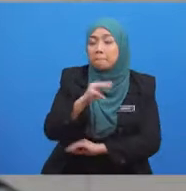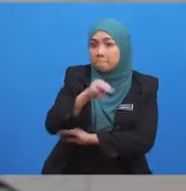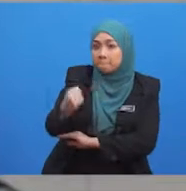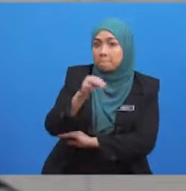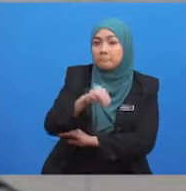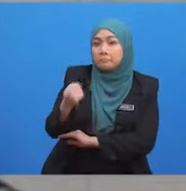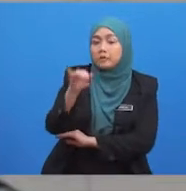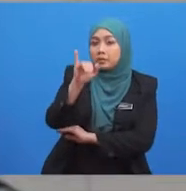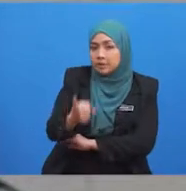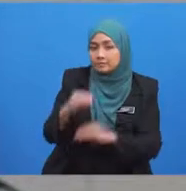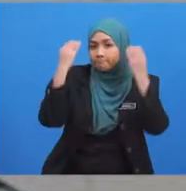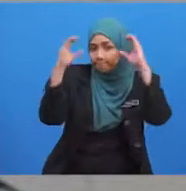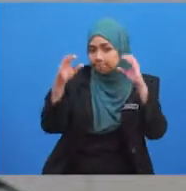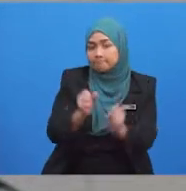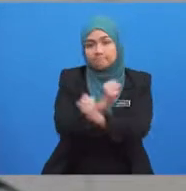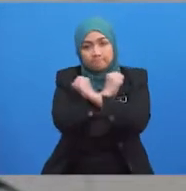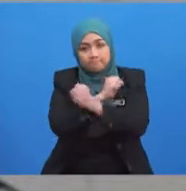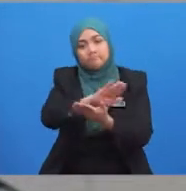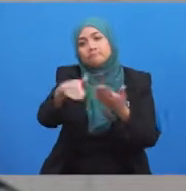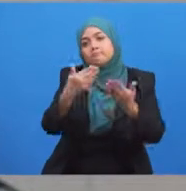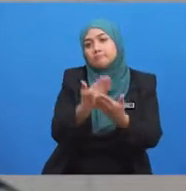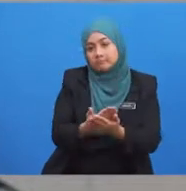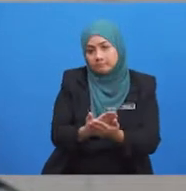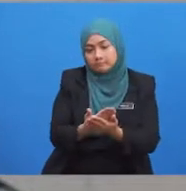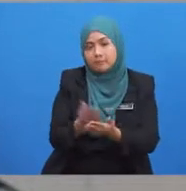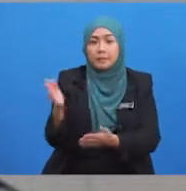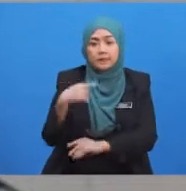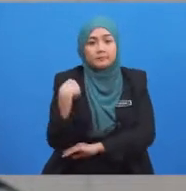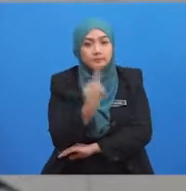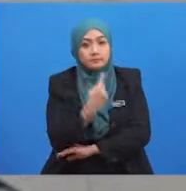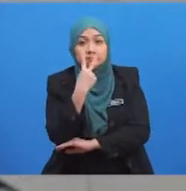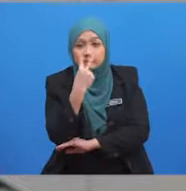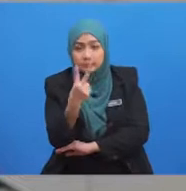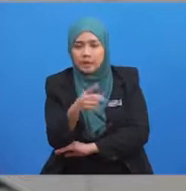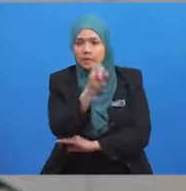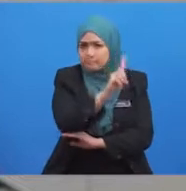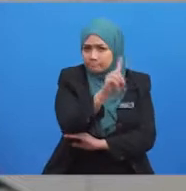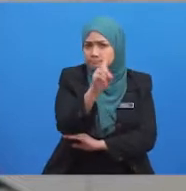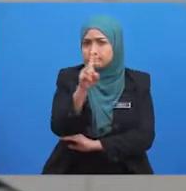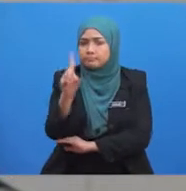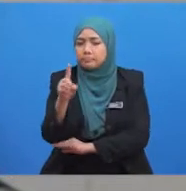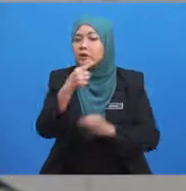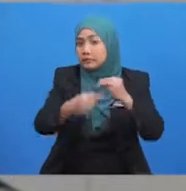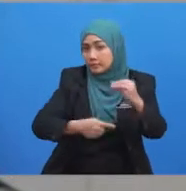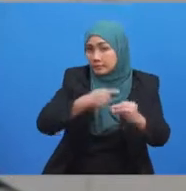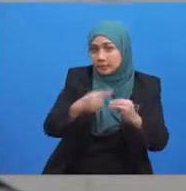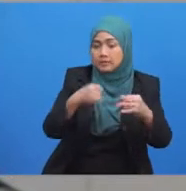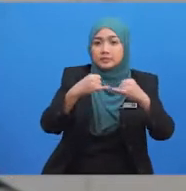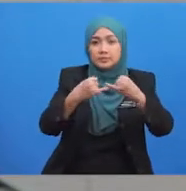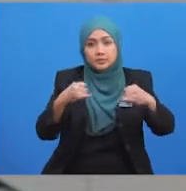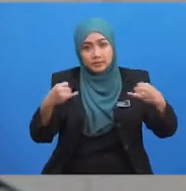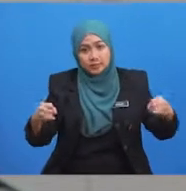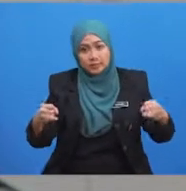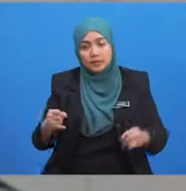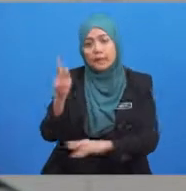Murid-murid yang cikgu sayangi sekalian, mari kita lihat satu persatu mengenai